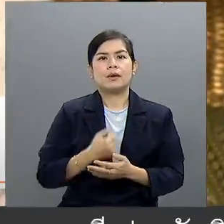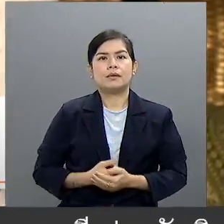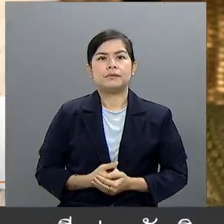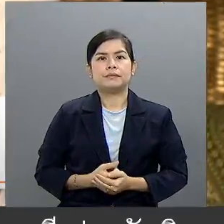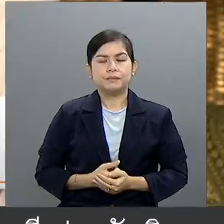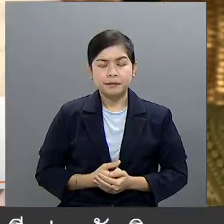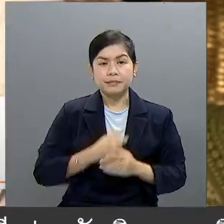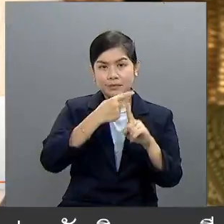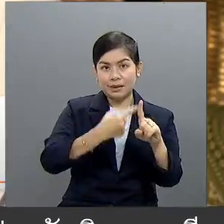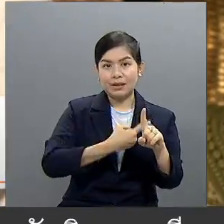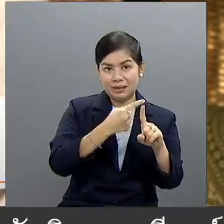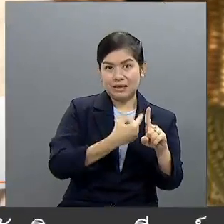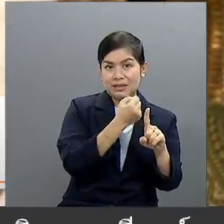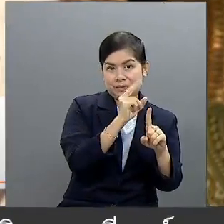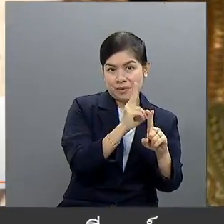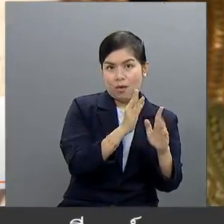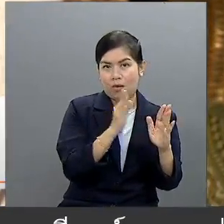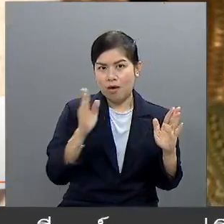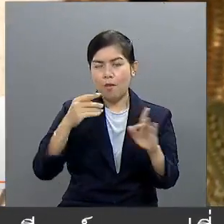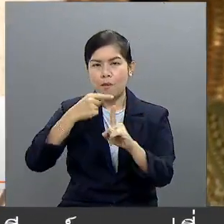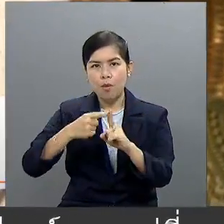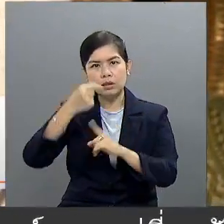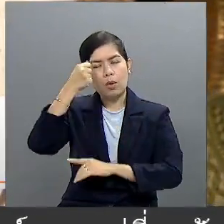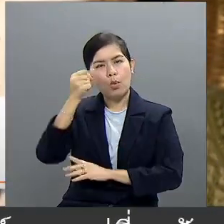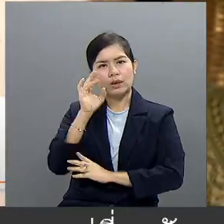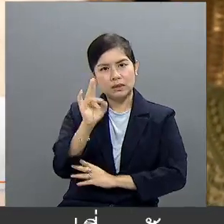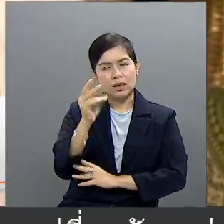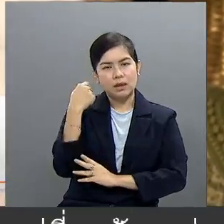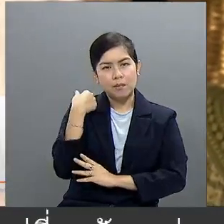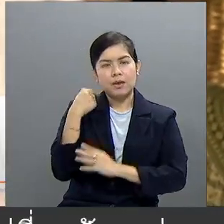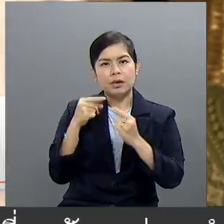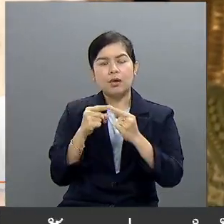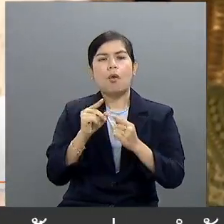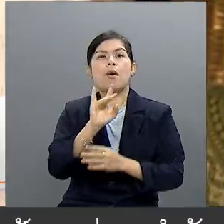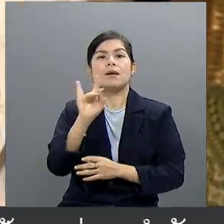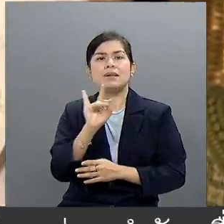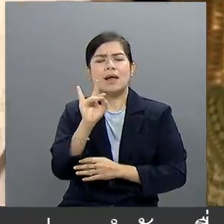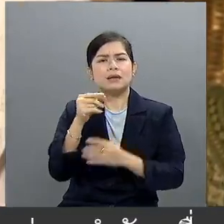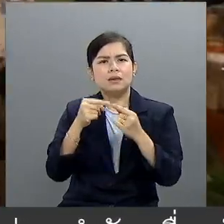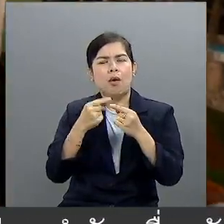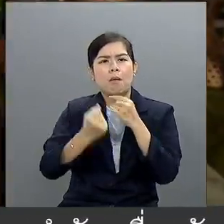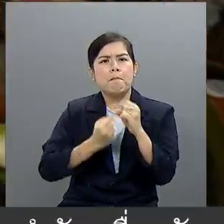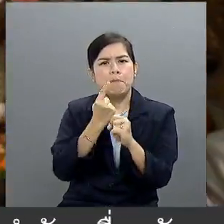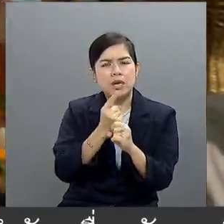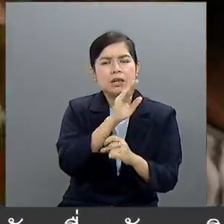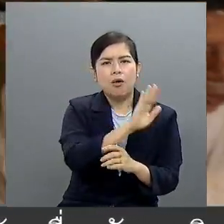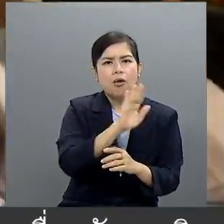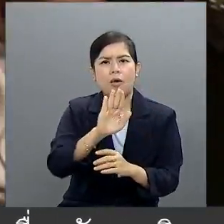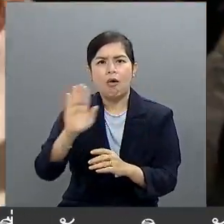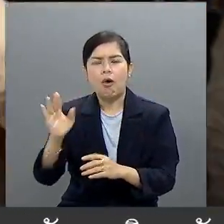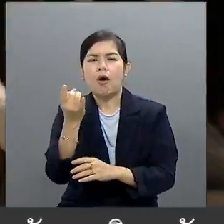วันทั้ง7แล้วก็ราศีที่เขาตกในปีที่เขาอายุถึงเอามาบวกรวมบวกลบคูณหารคูณแล้วเข